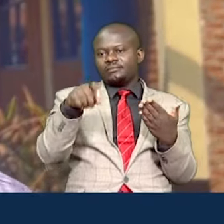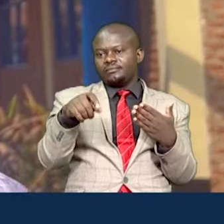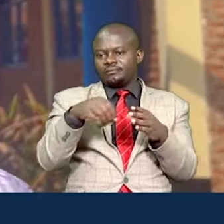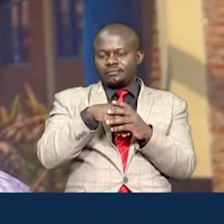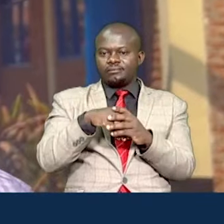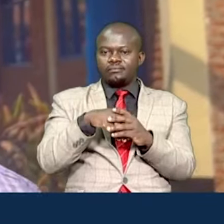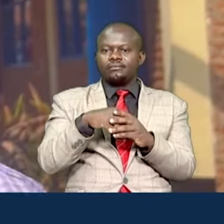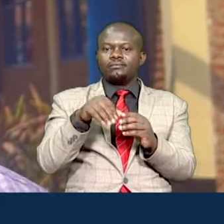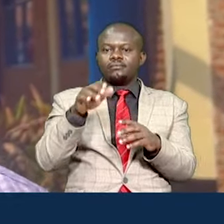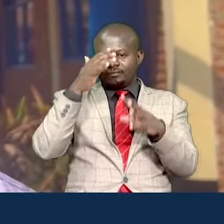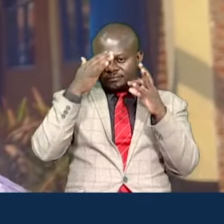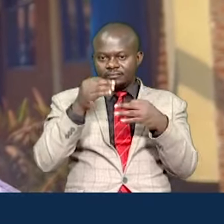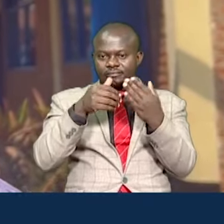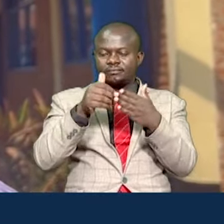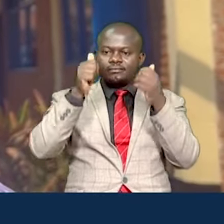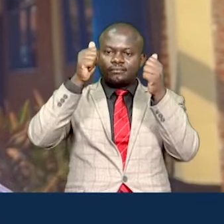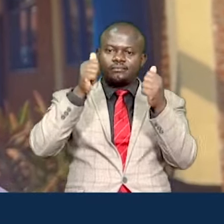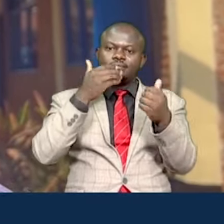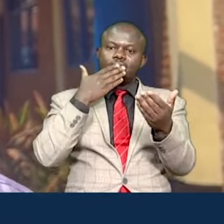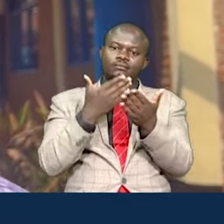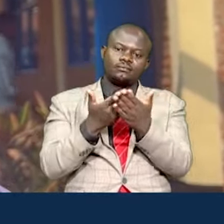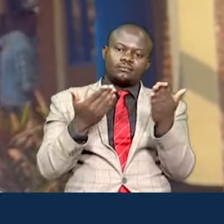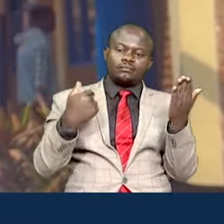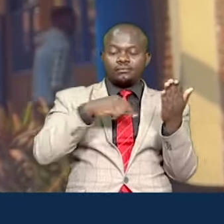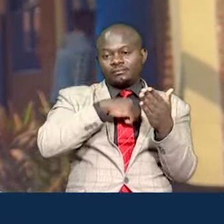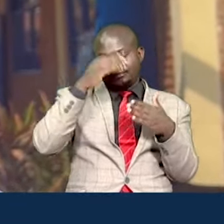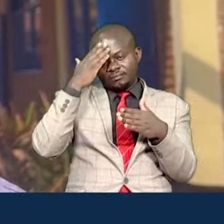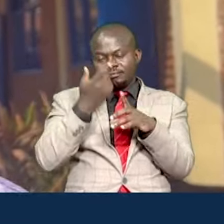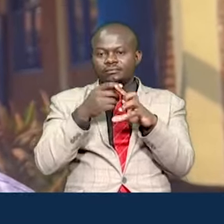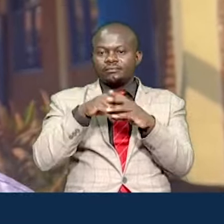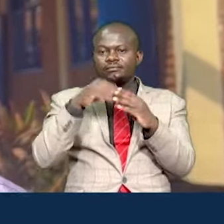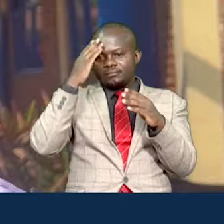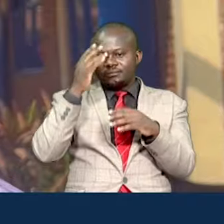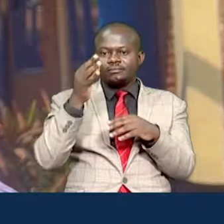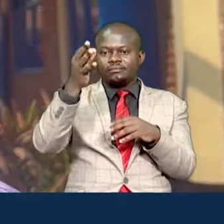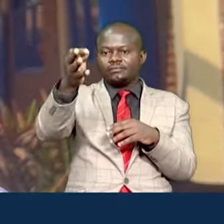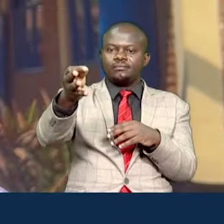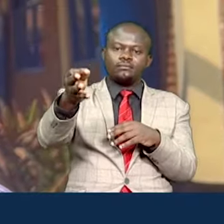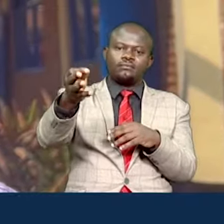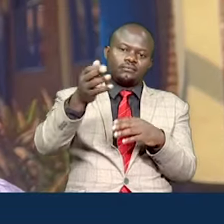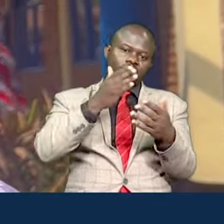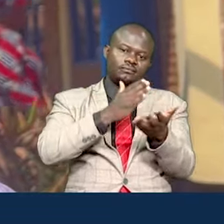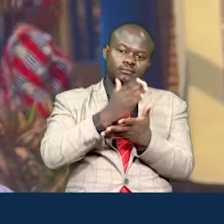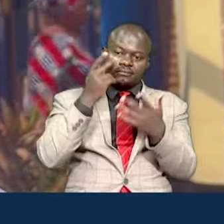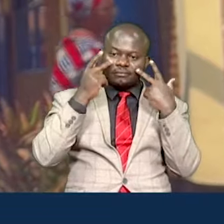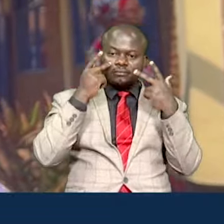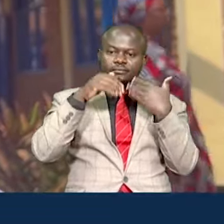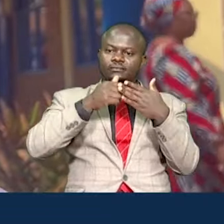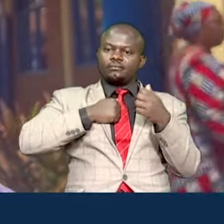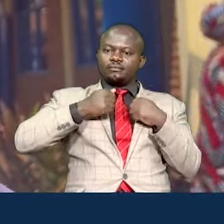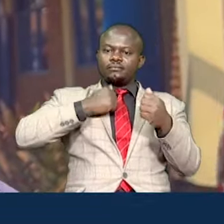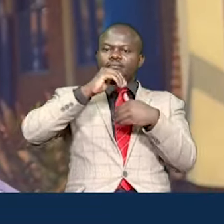mu kwihitiramo umukandida udukwiriye tuzi aho tuvuye tuzi naho tuganisha. Niyo mpamvu mwabonye abanyarwanda